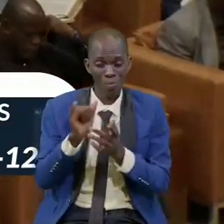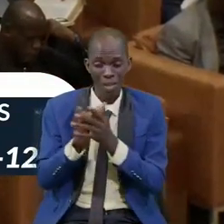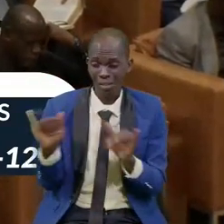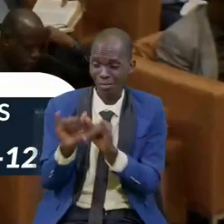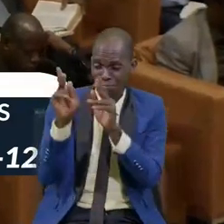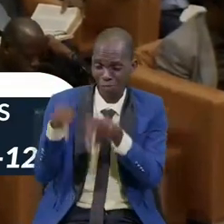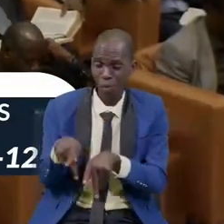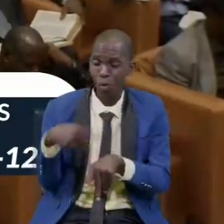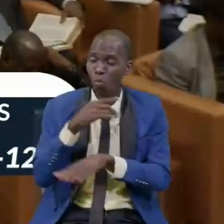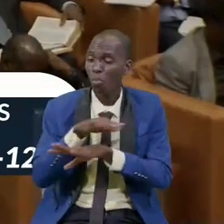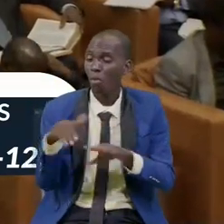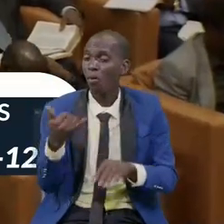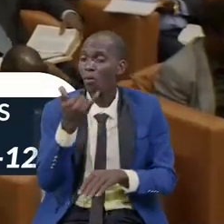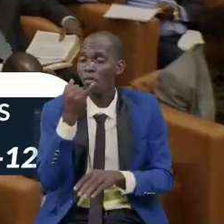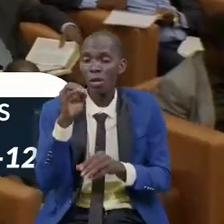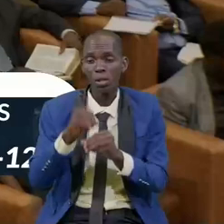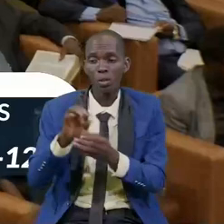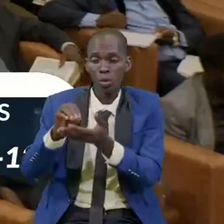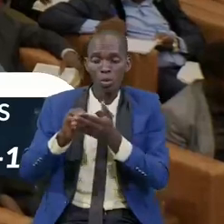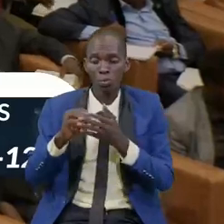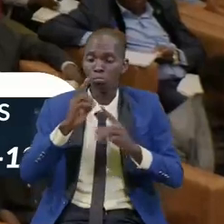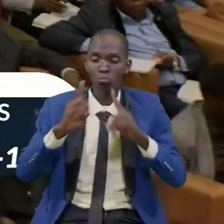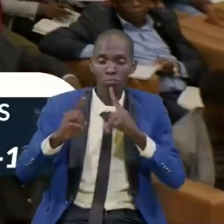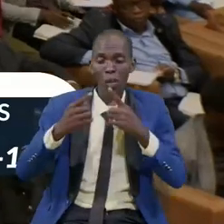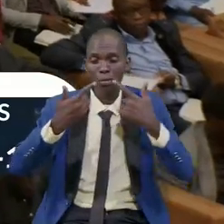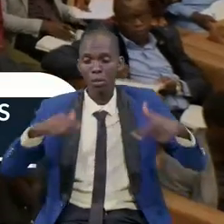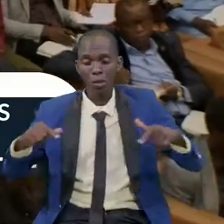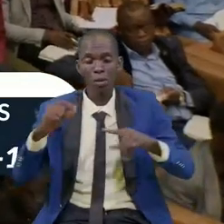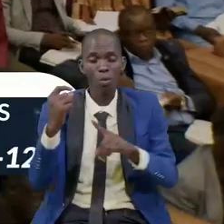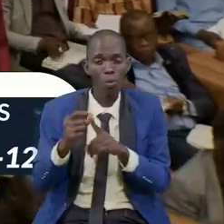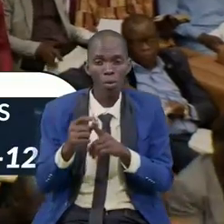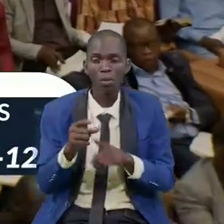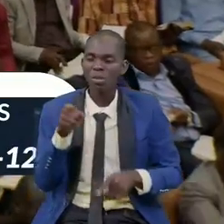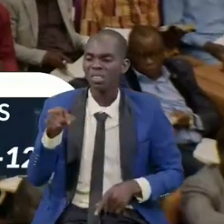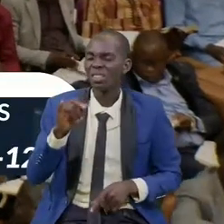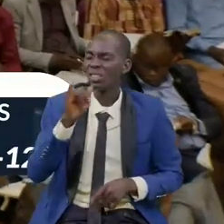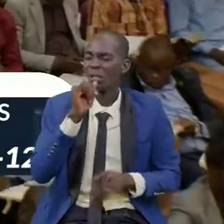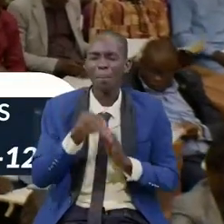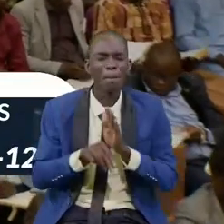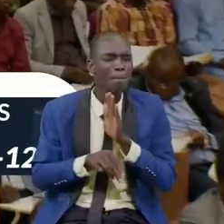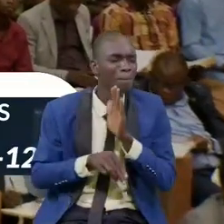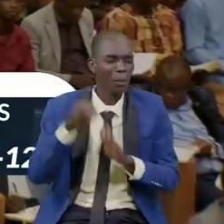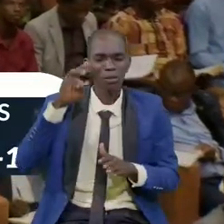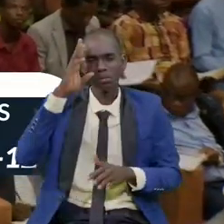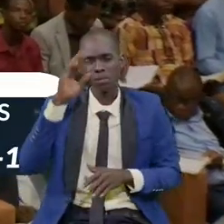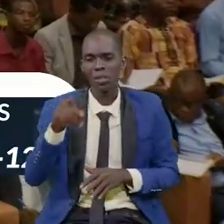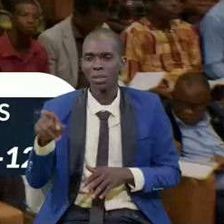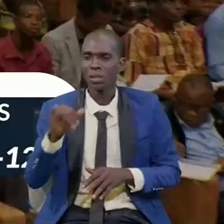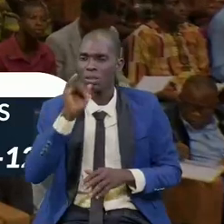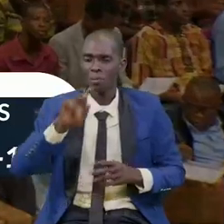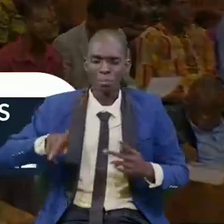parfait. C'est une personne mûre. C'est une personne qui se contrôle bien.